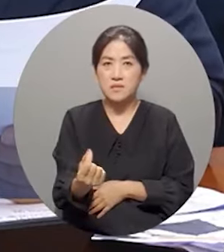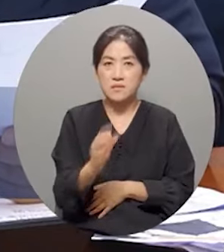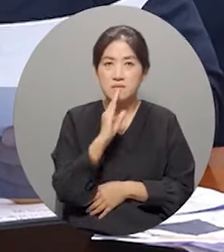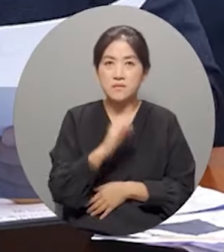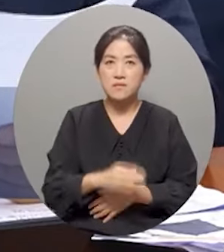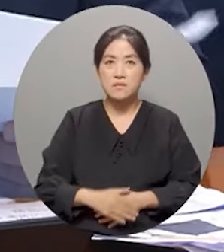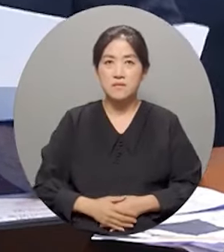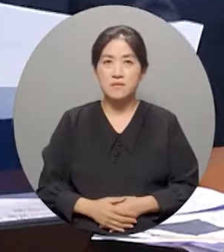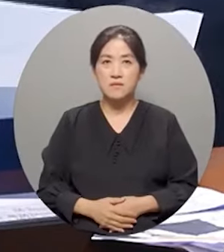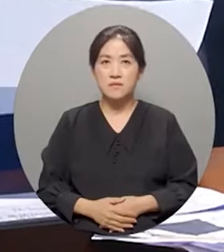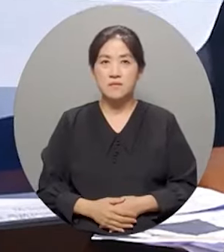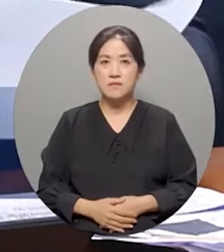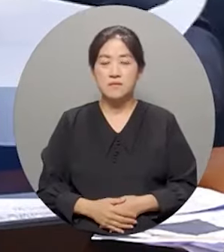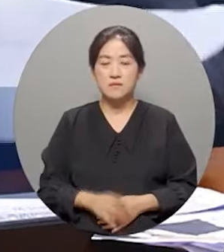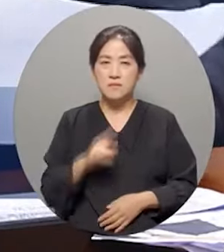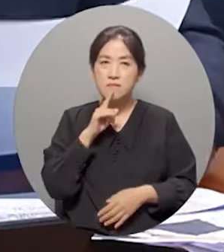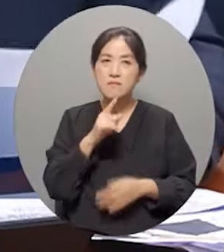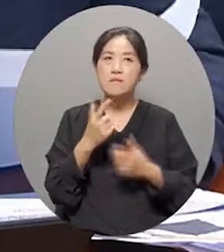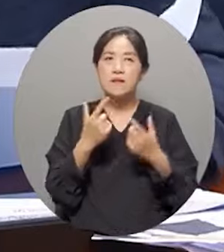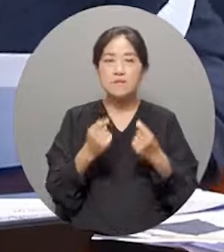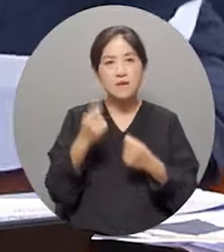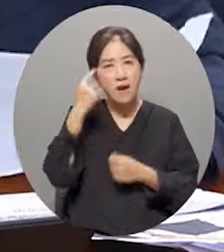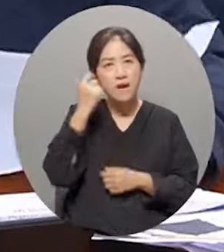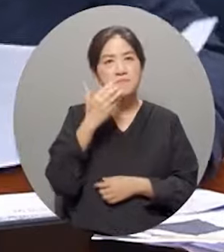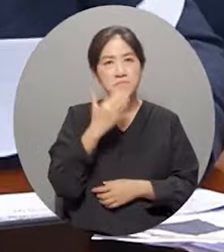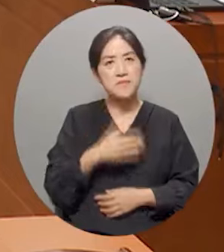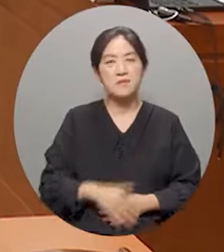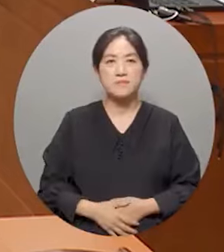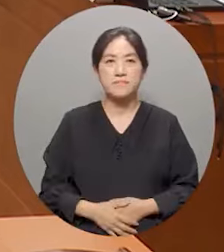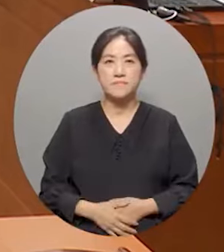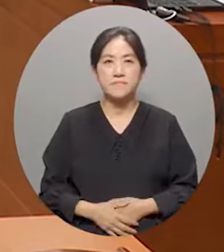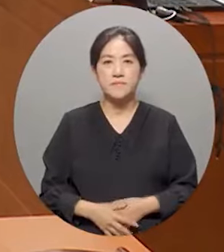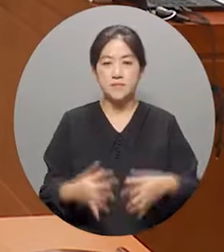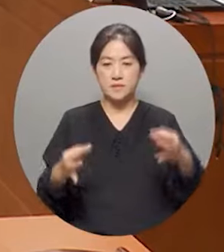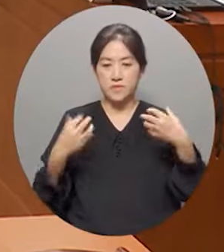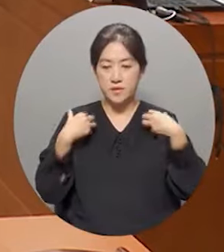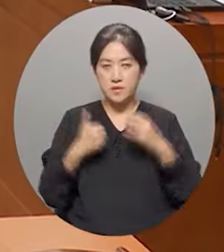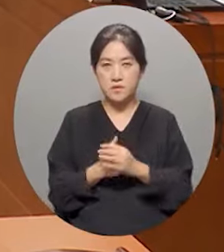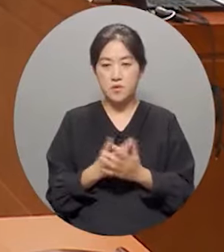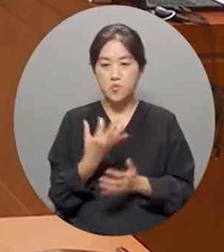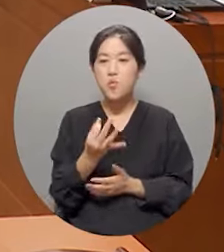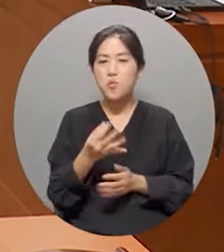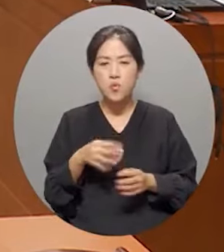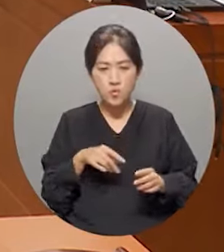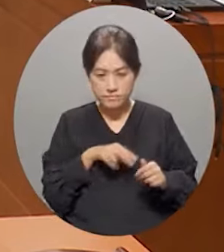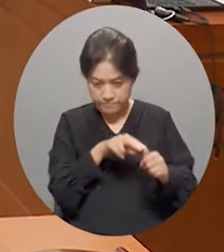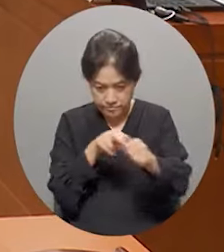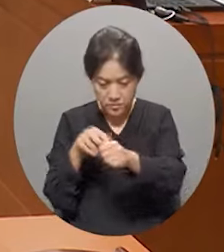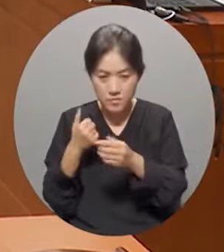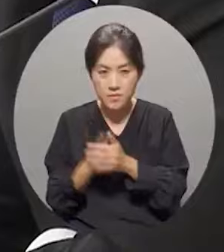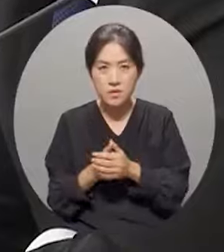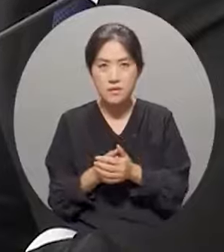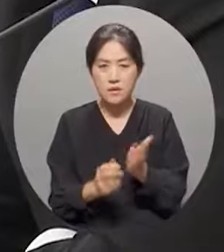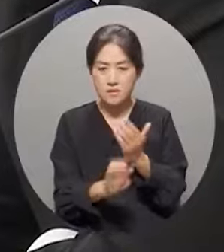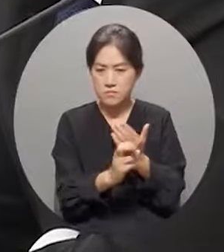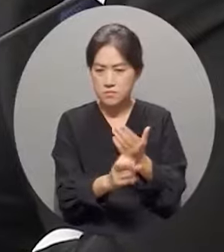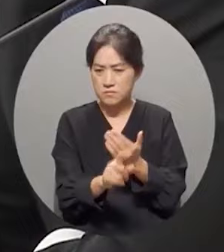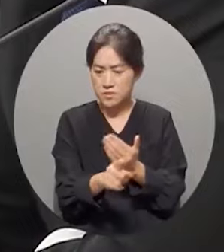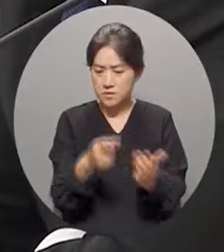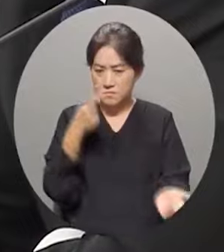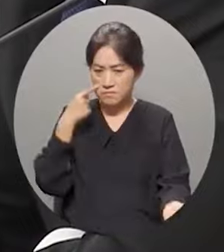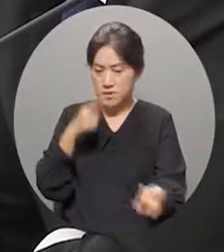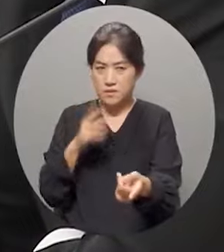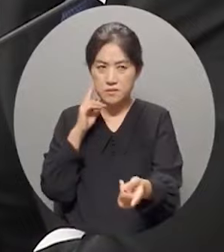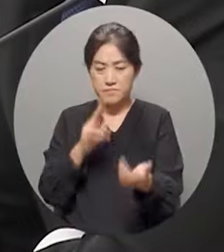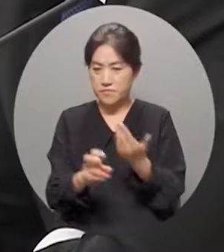맞죠? 그렇게 해석될 수 있는 여지가 있다고 봅니다. 금융당국은 자금 추적 과정에서 강한 불법의 흔적을